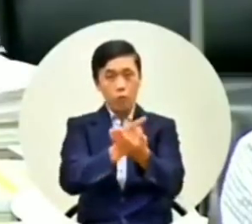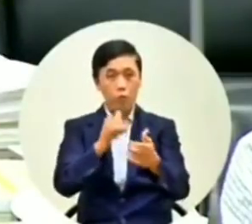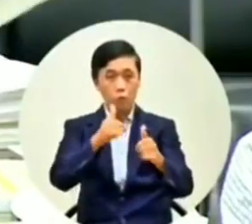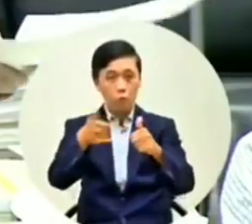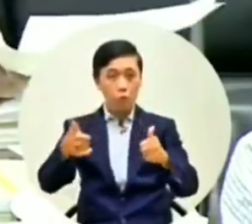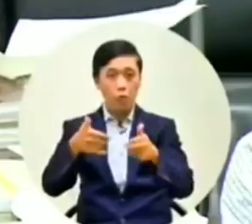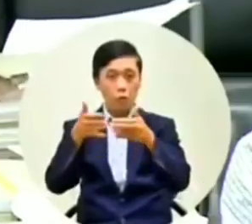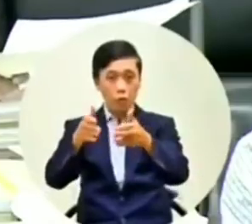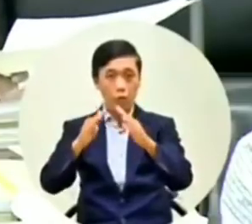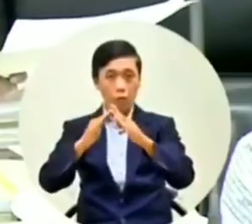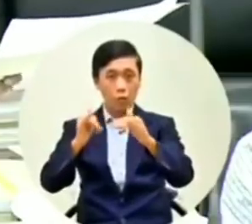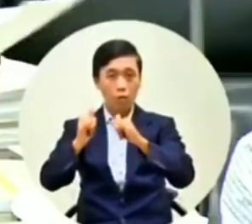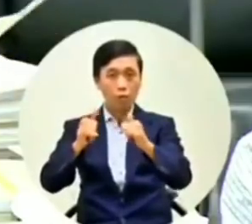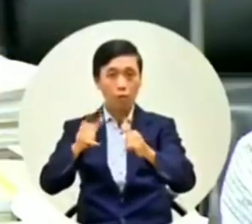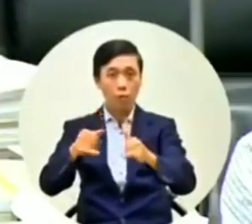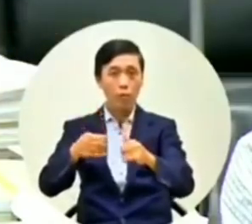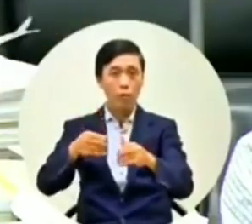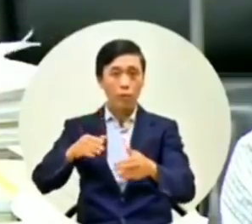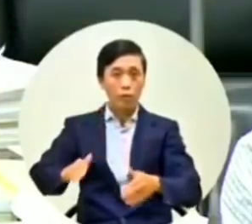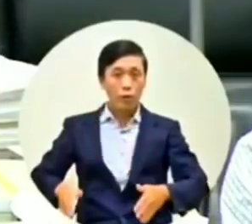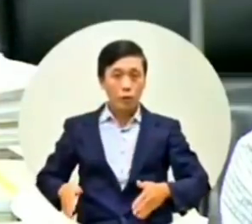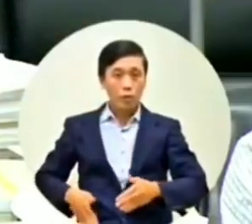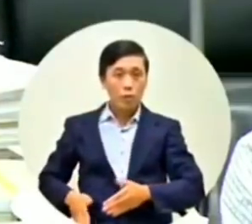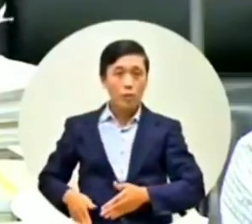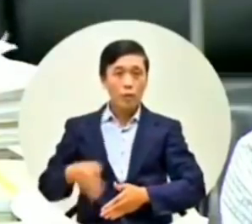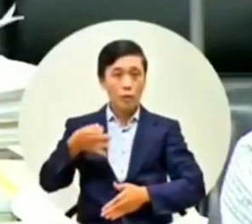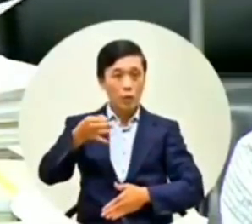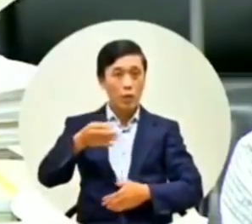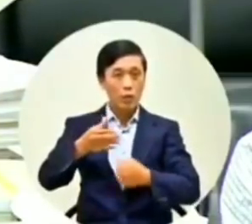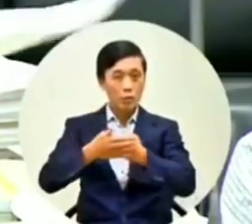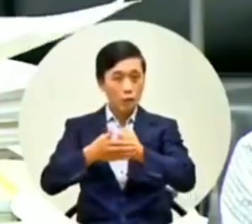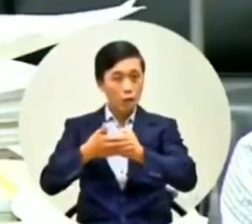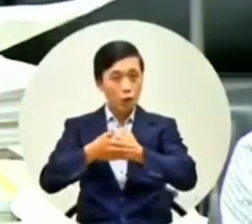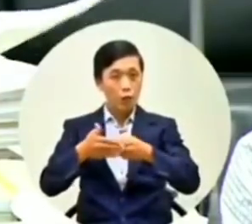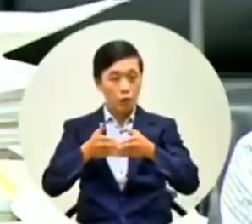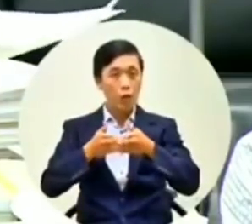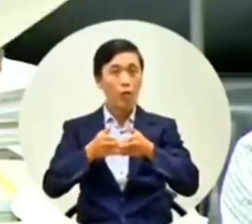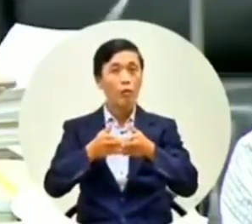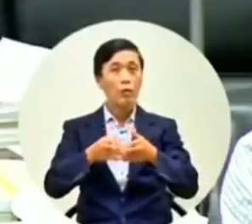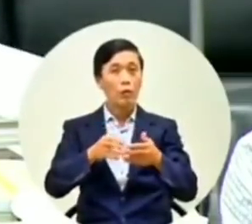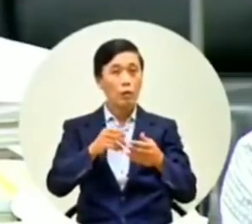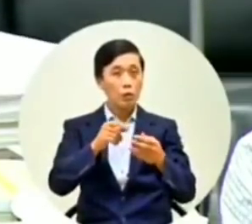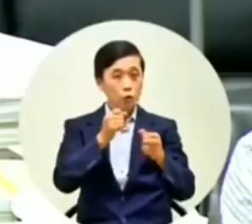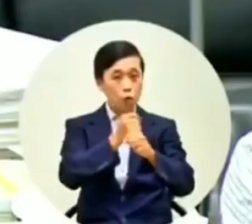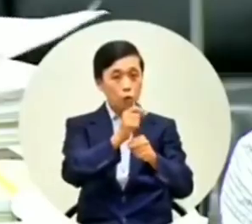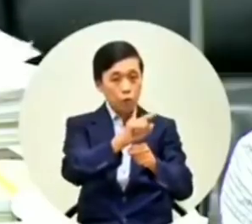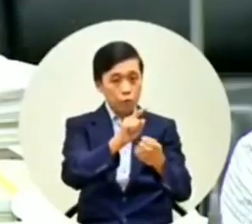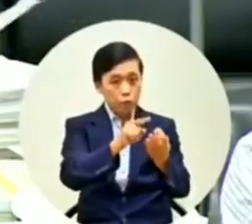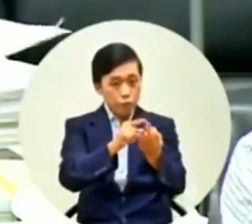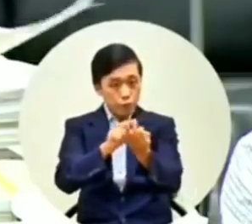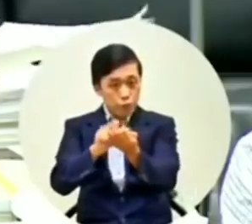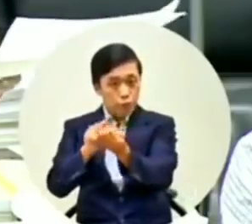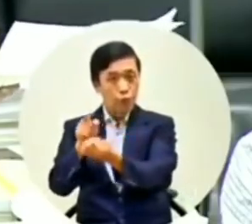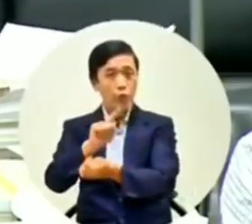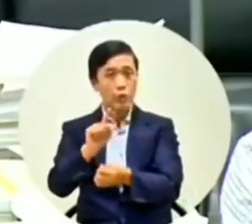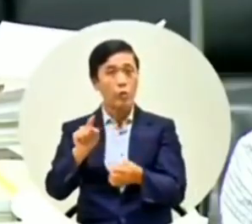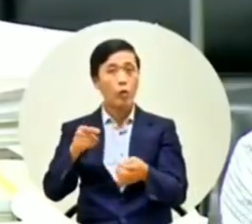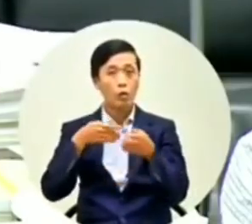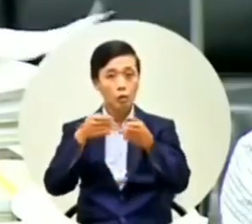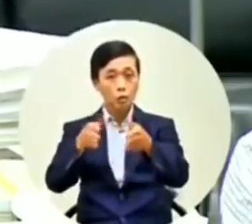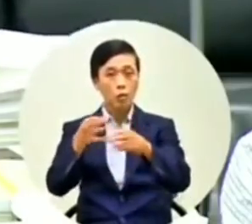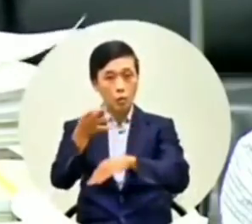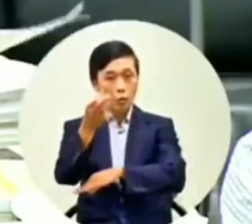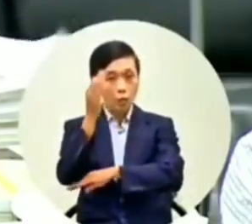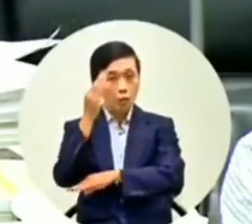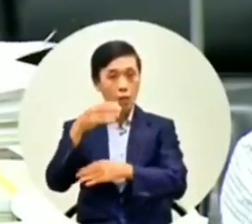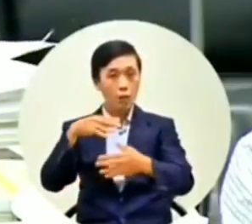好我们市民的荷包啊！我想一针一线哈，我们呢，未来呢，在我们的这个财经或者是我们财政上面